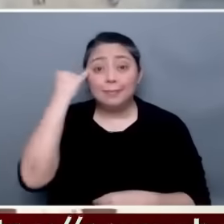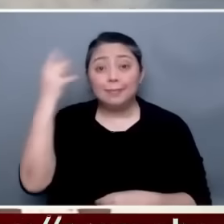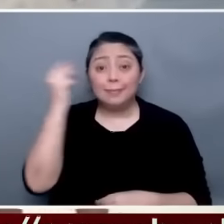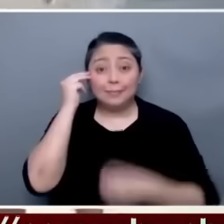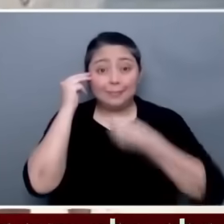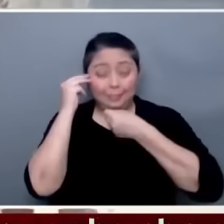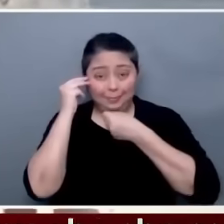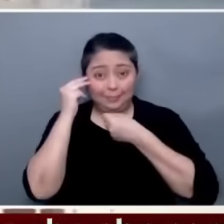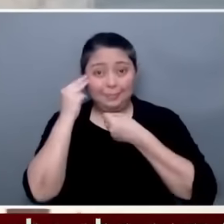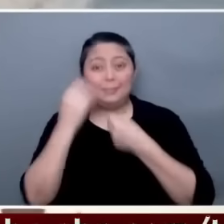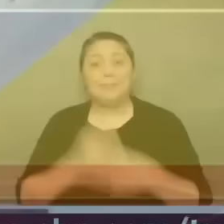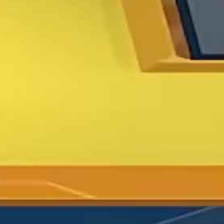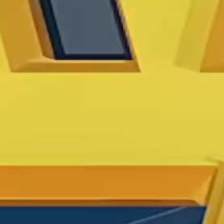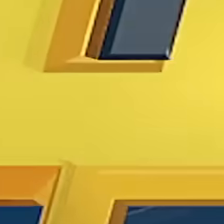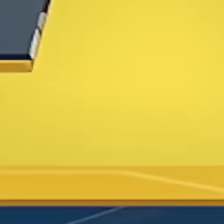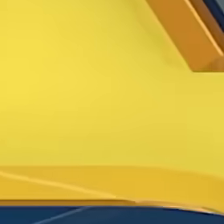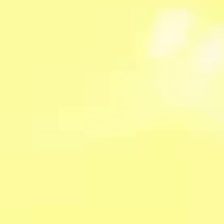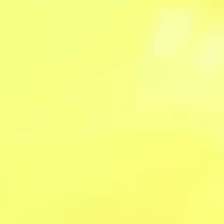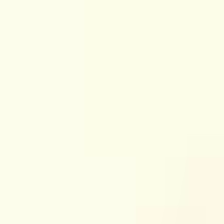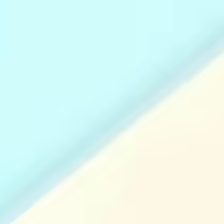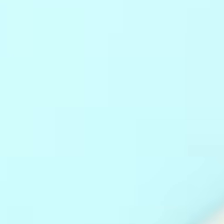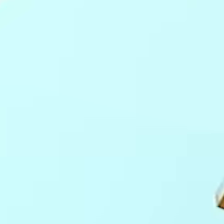Palawan.